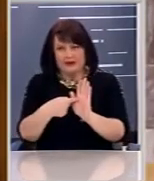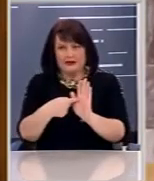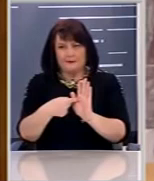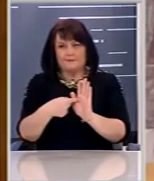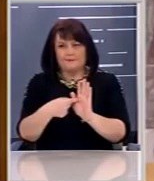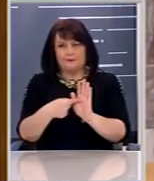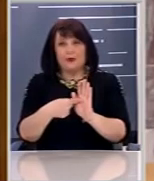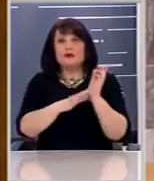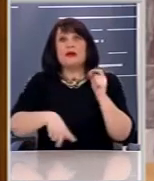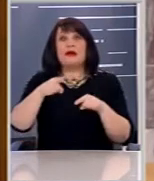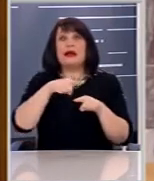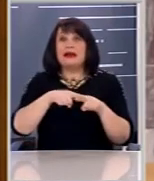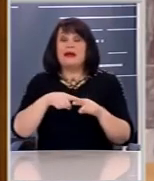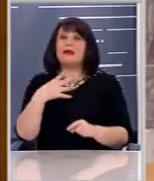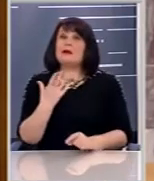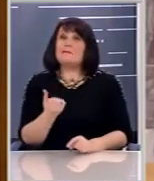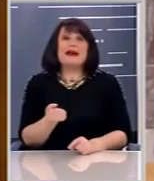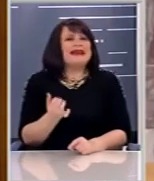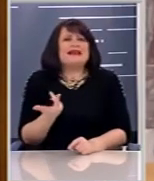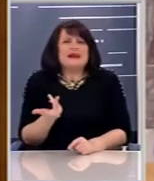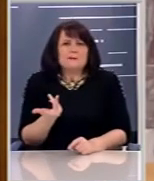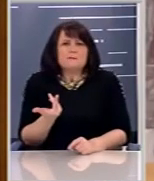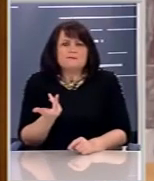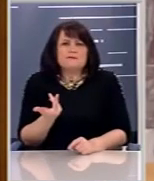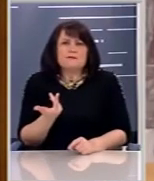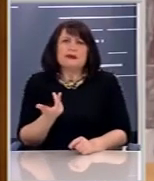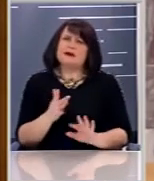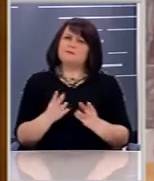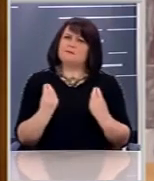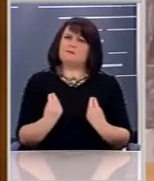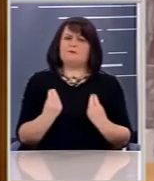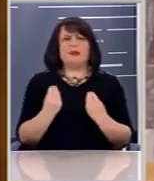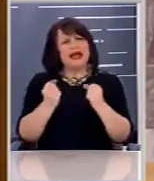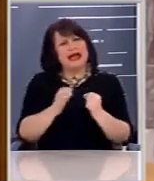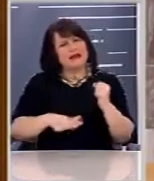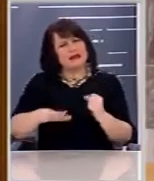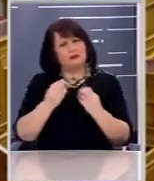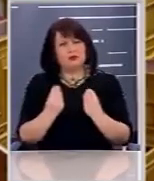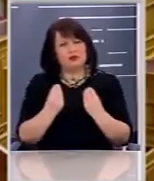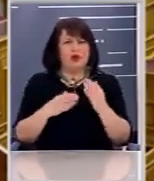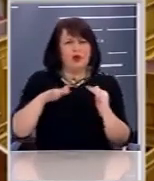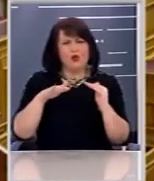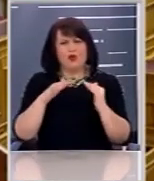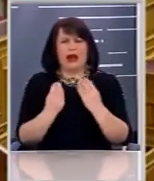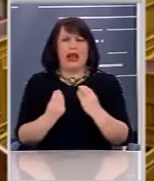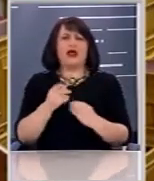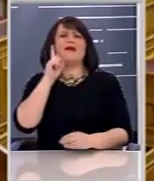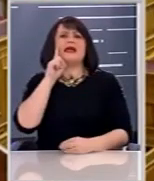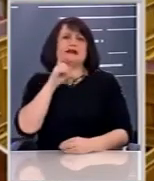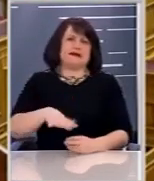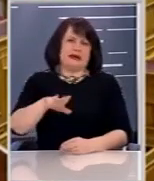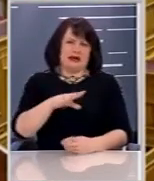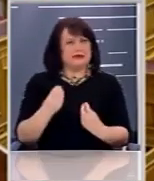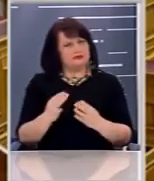ότι στην Ελλάδα υπάρχει μια σχετικά καλή κατάσταση για τις γυναίκες της χώρας